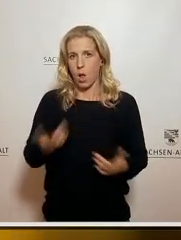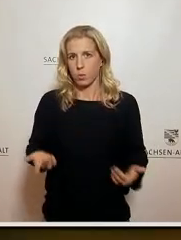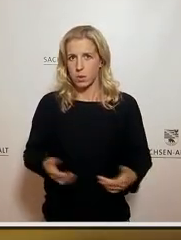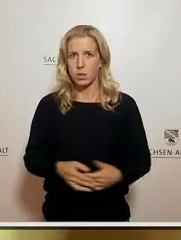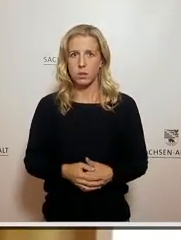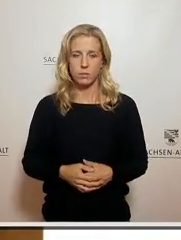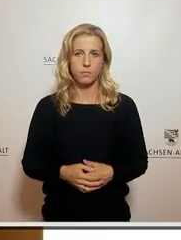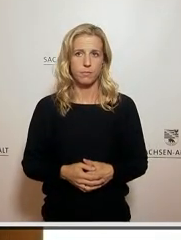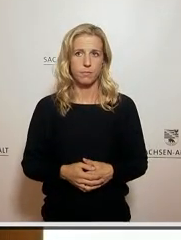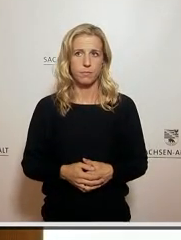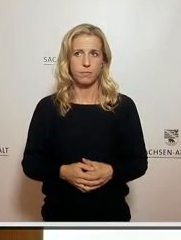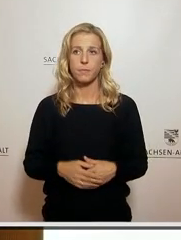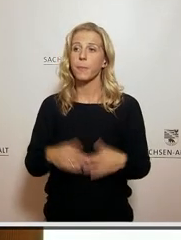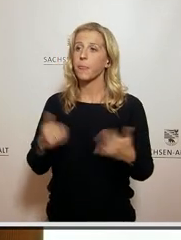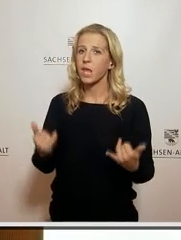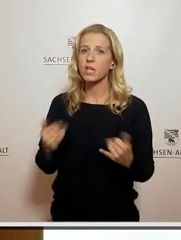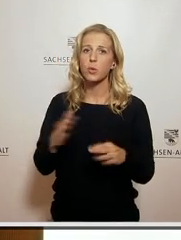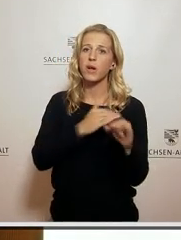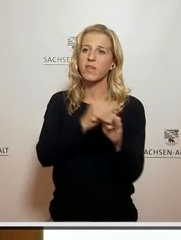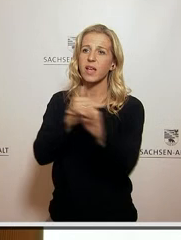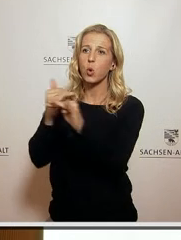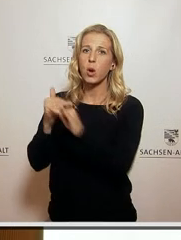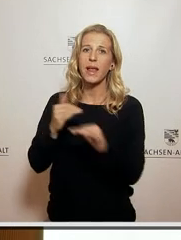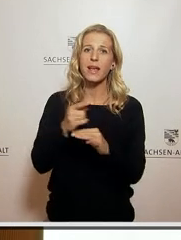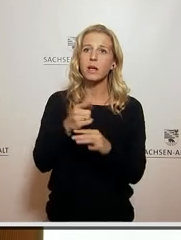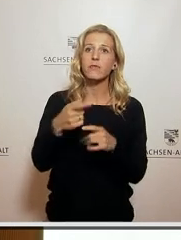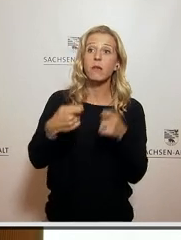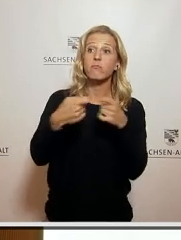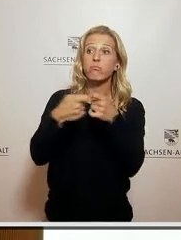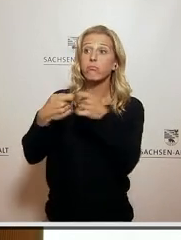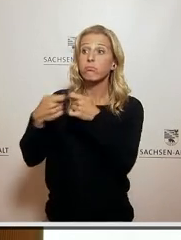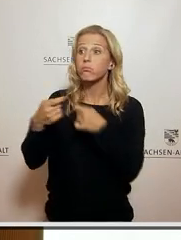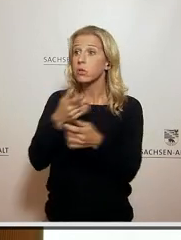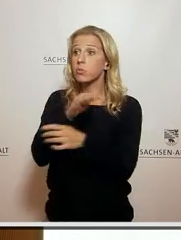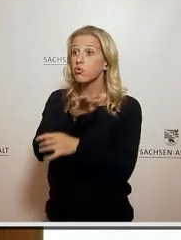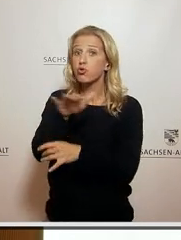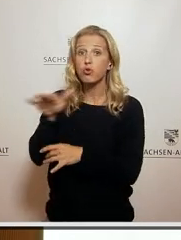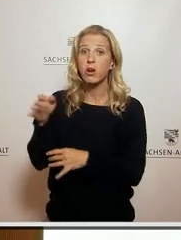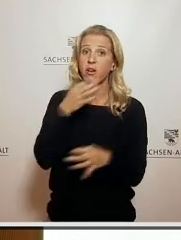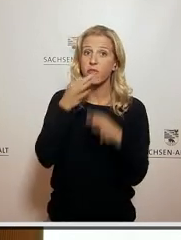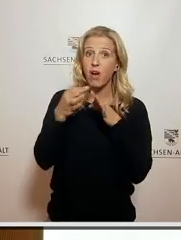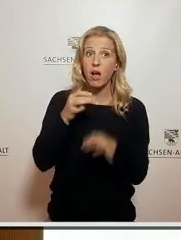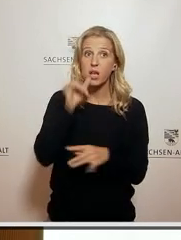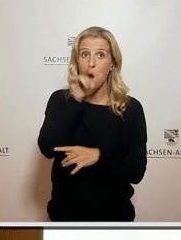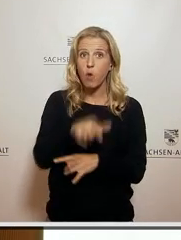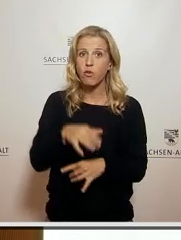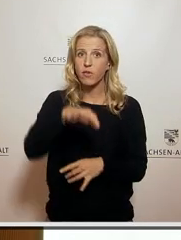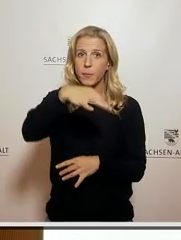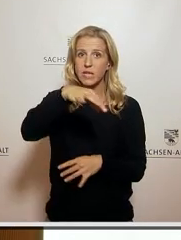Ja, dann frage ich die zugeschalteten Kolleginnen und Kollegen, gibt es irgendwelche Fragen an Frau Ministerin Grimm-Benne?